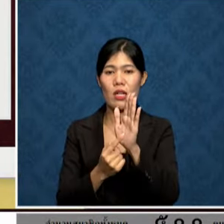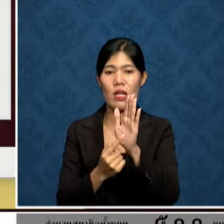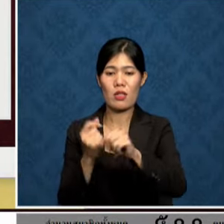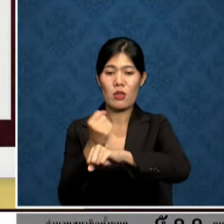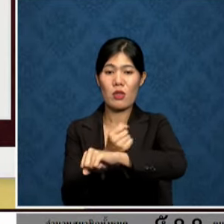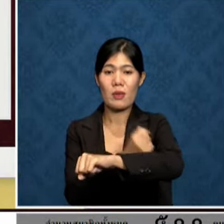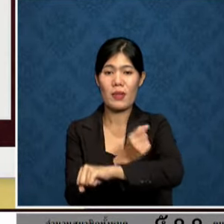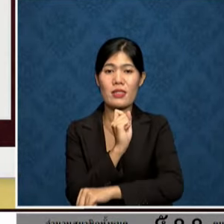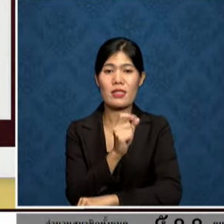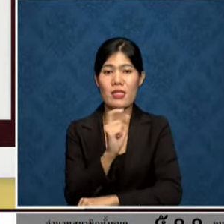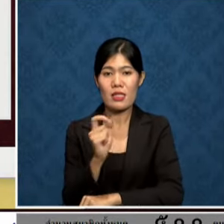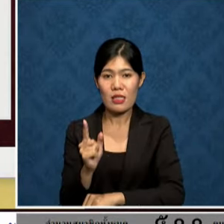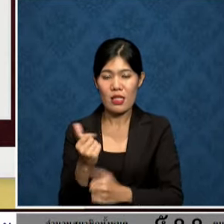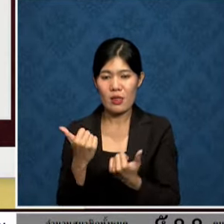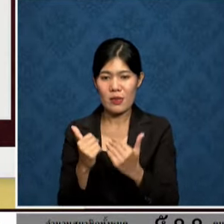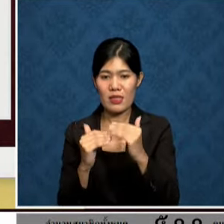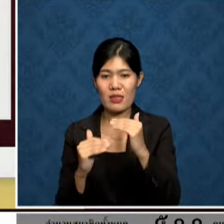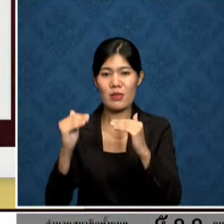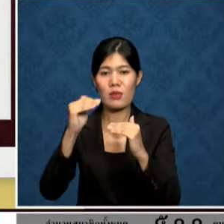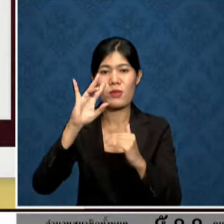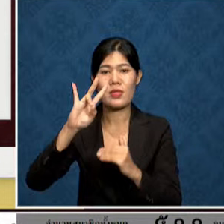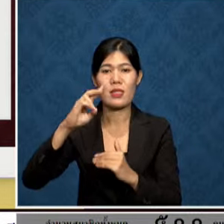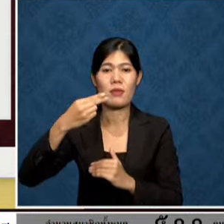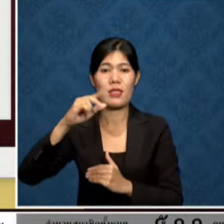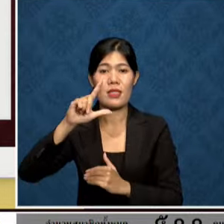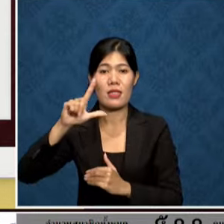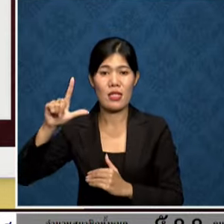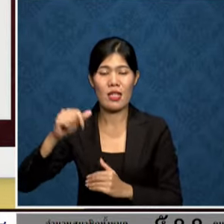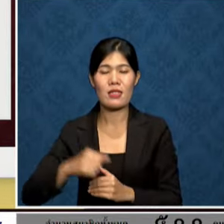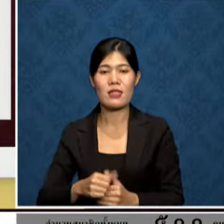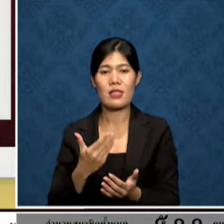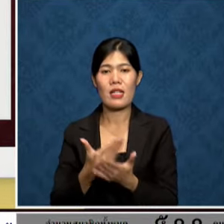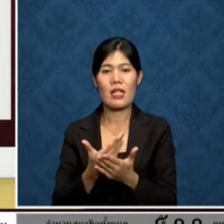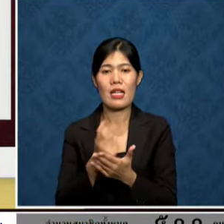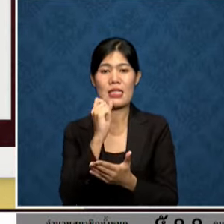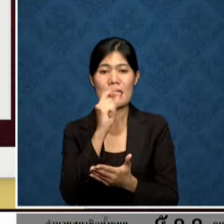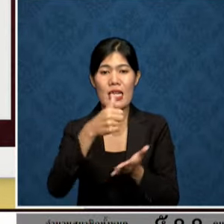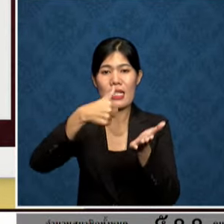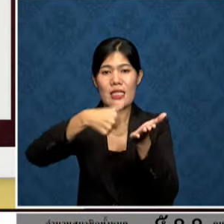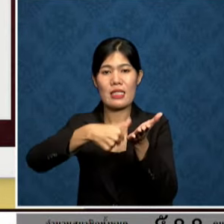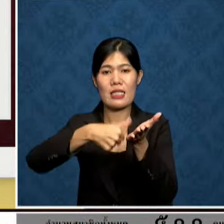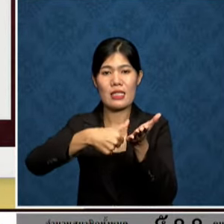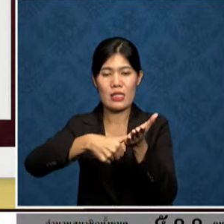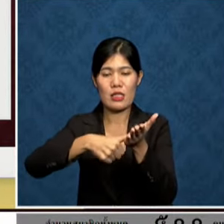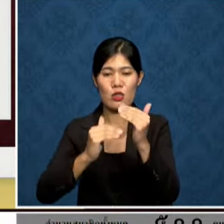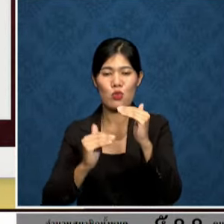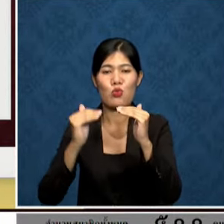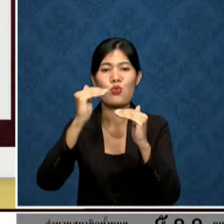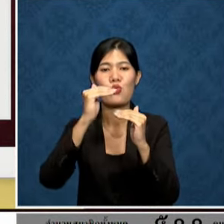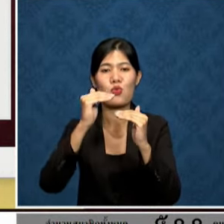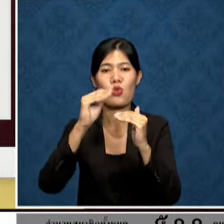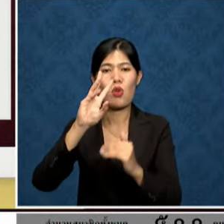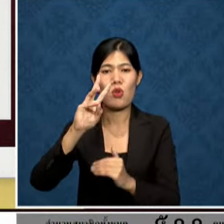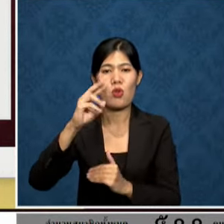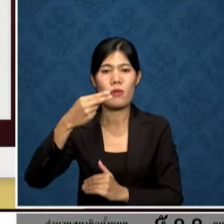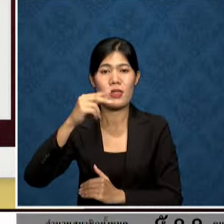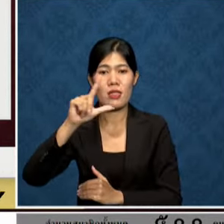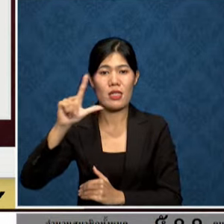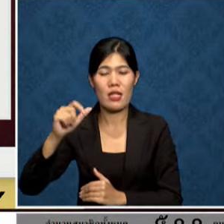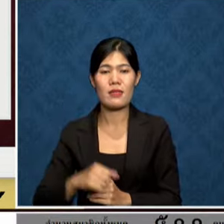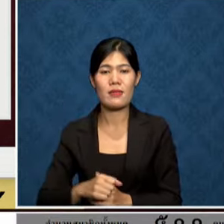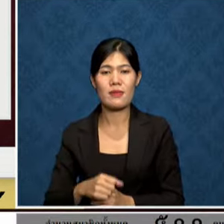ขึ้นจากปีก่อนหน้าประมาณ 70,000ล้านบาทค่ะงบชำระหนี้ก็สูงขึ้นเช่นเดียวกันนะคะสูงขึ้นมาประมาณ 60,000ล้านปี